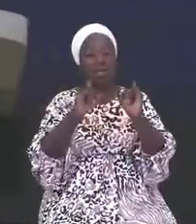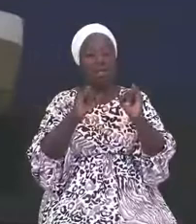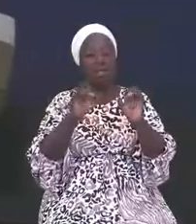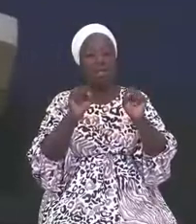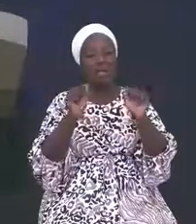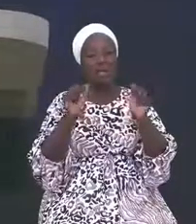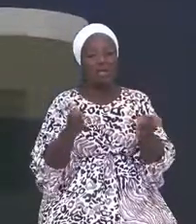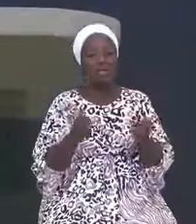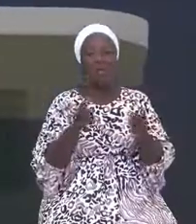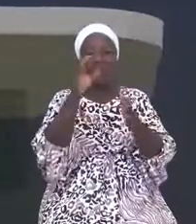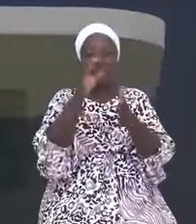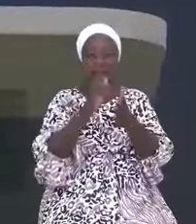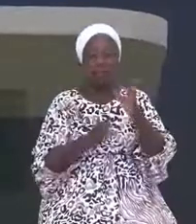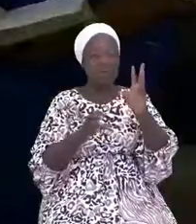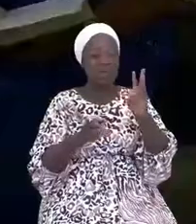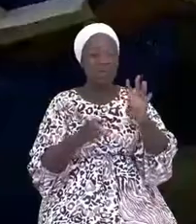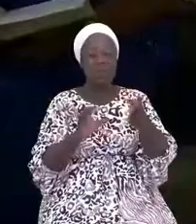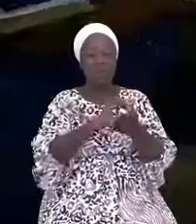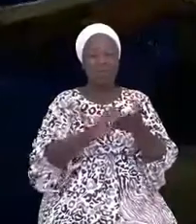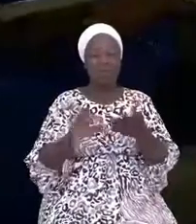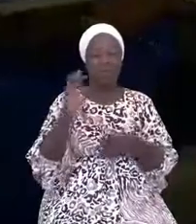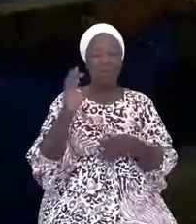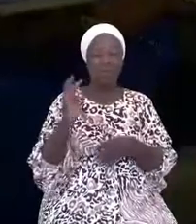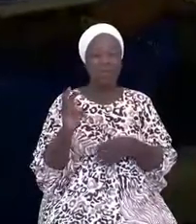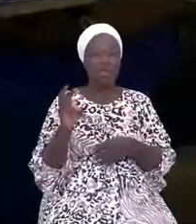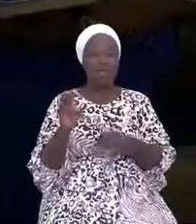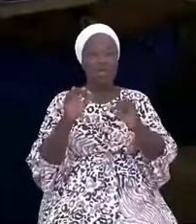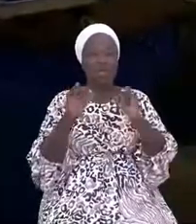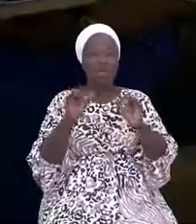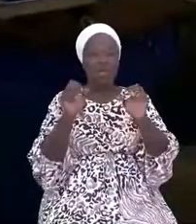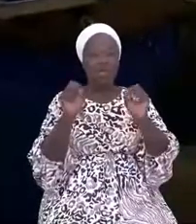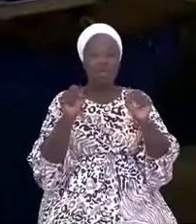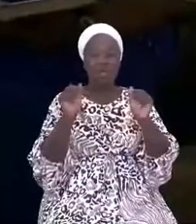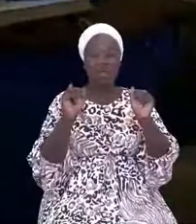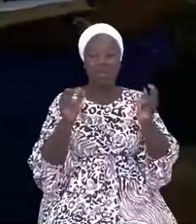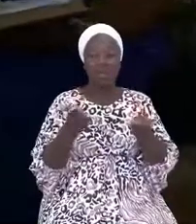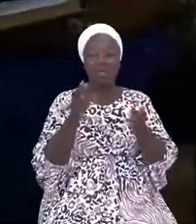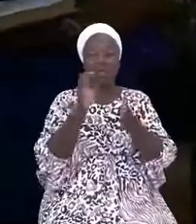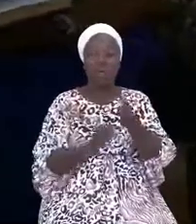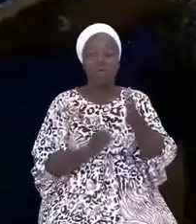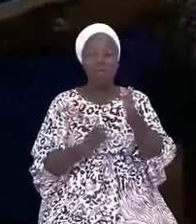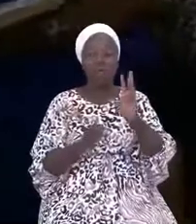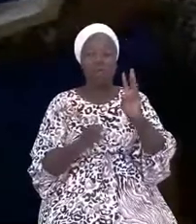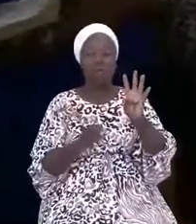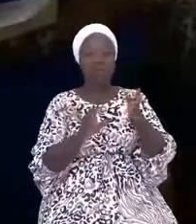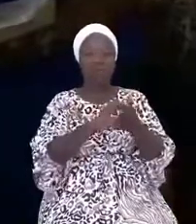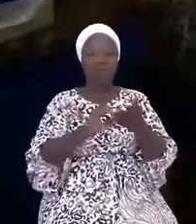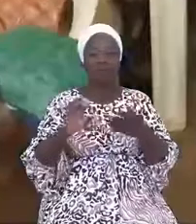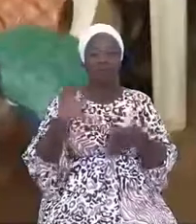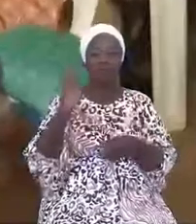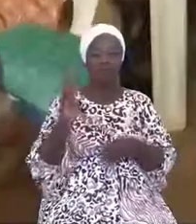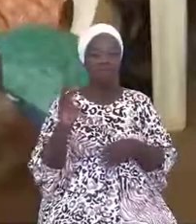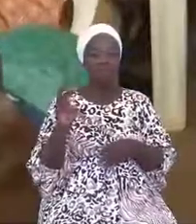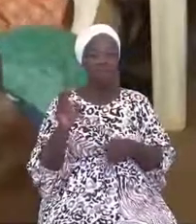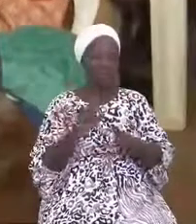64 verset 6 et zaïe chapitre 64 verset 6